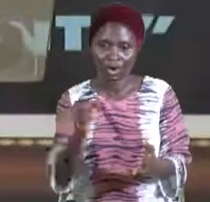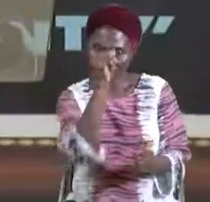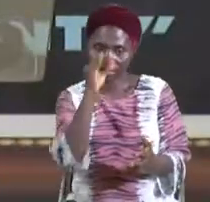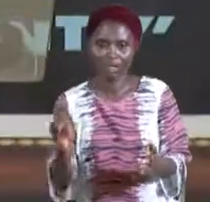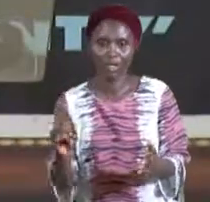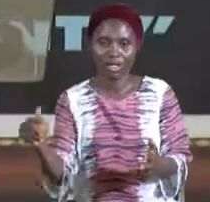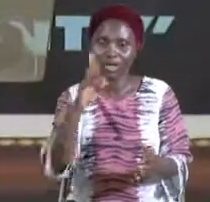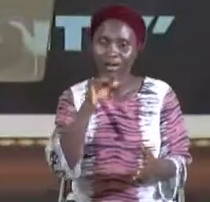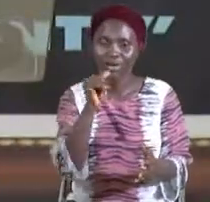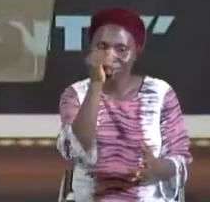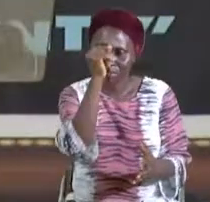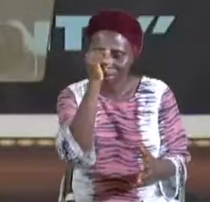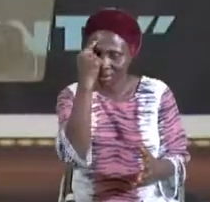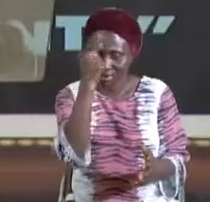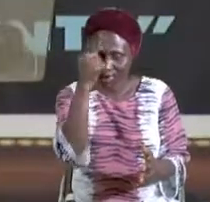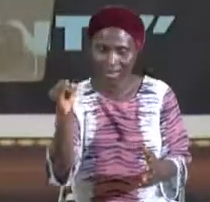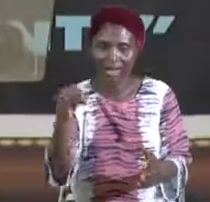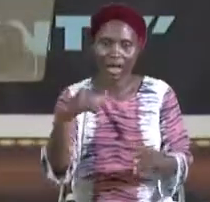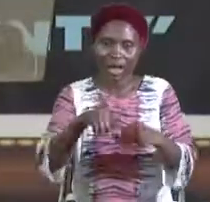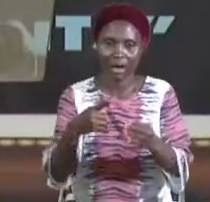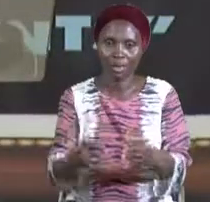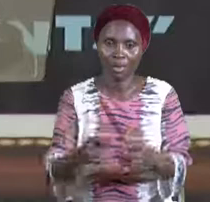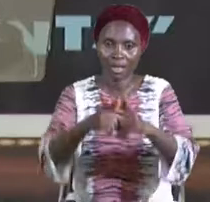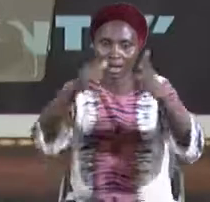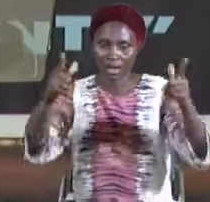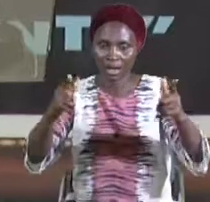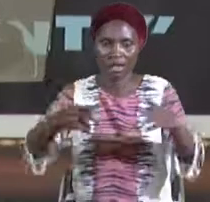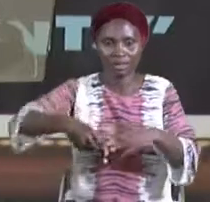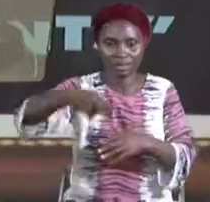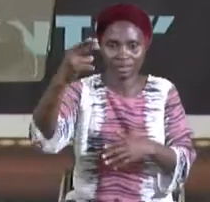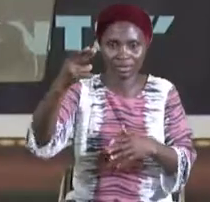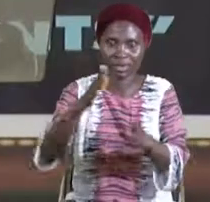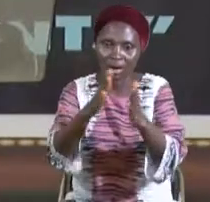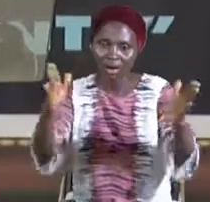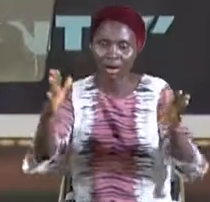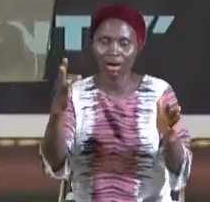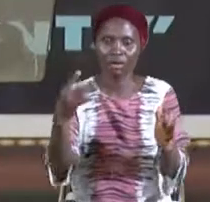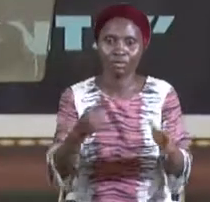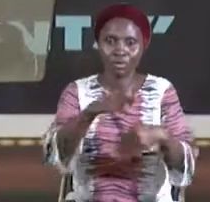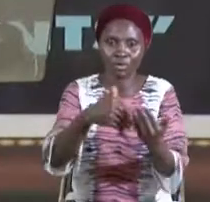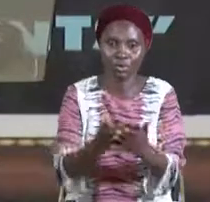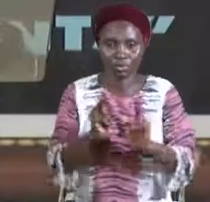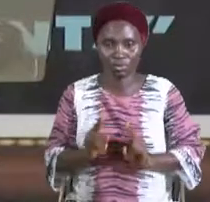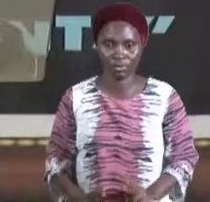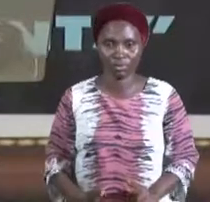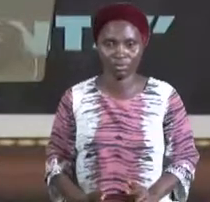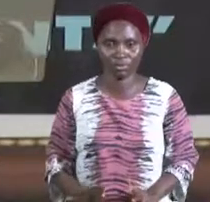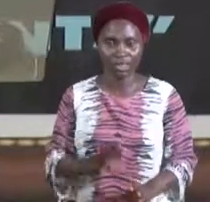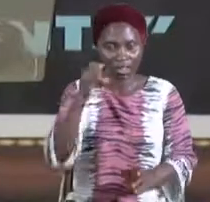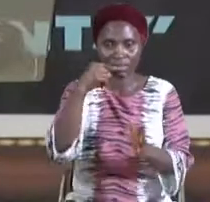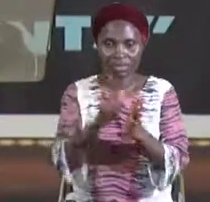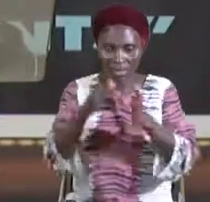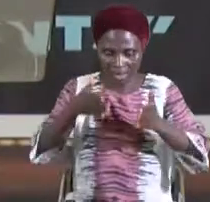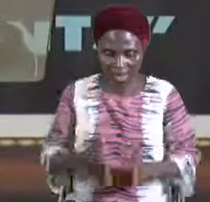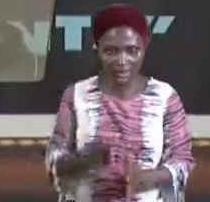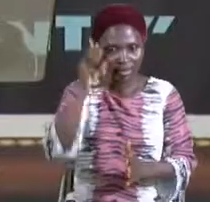au plus grand nombre, aux besoins de toute l'humanité. Alors il dit, qu'il vous touche encore et qu'il vous donne la